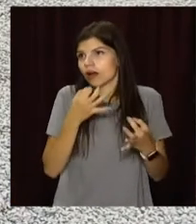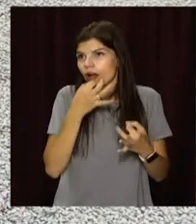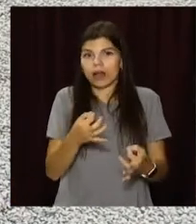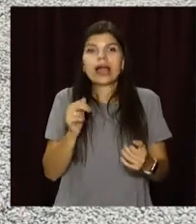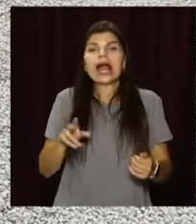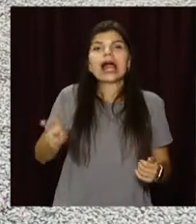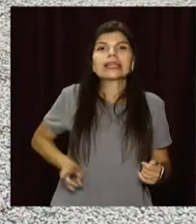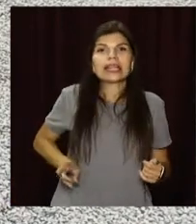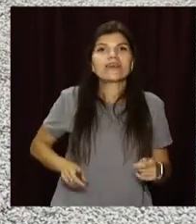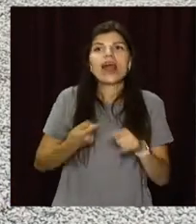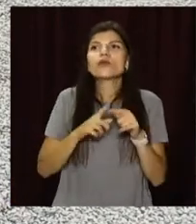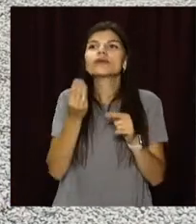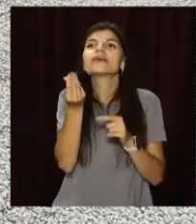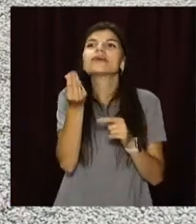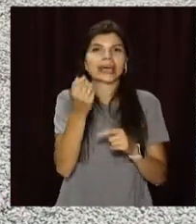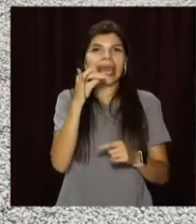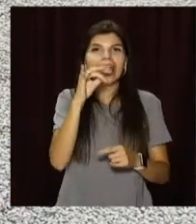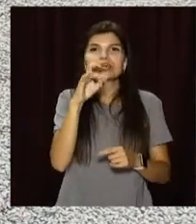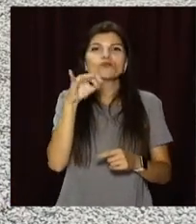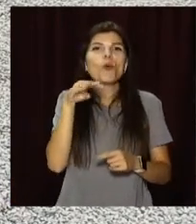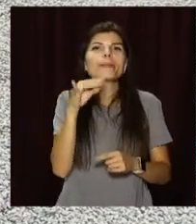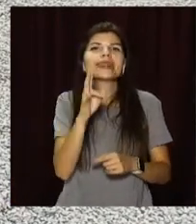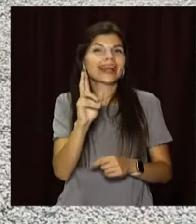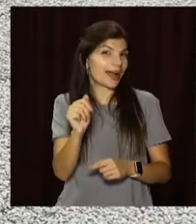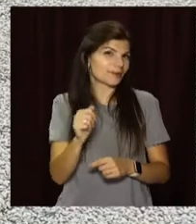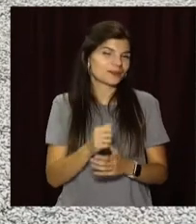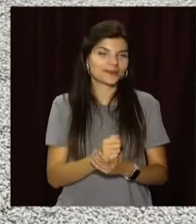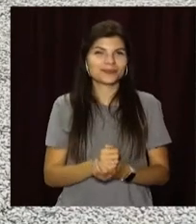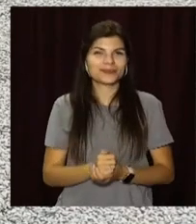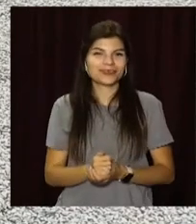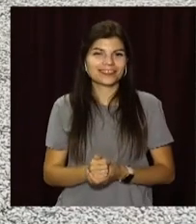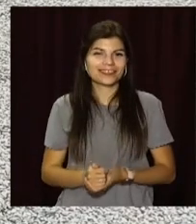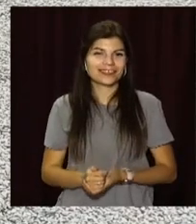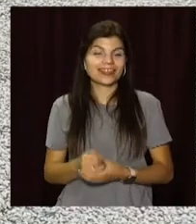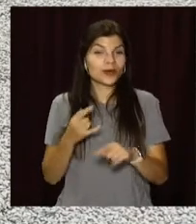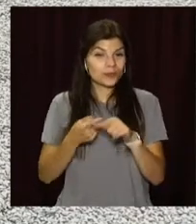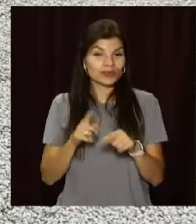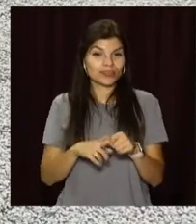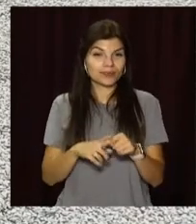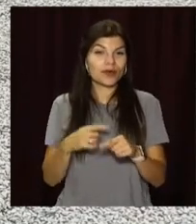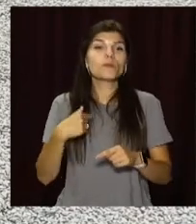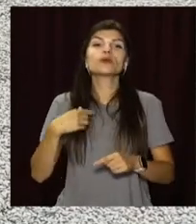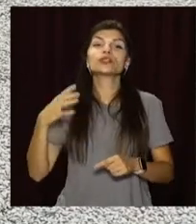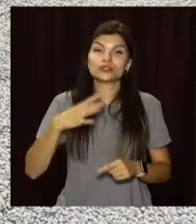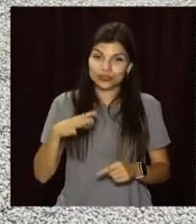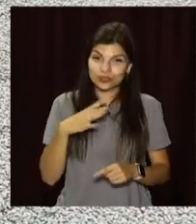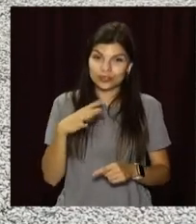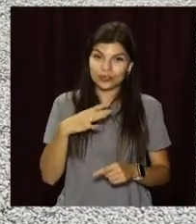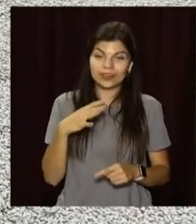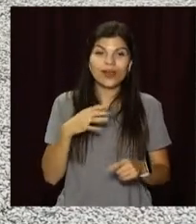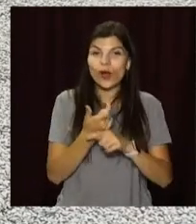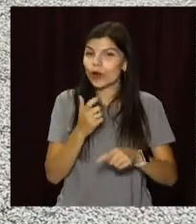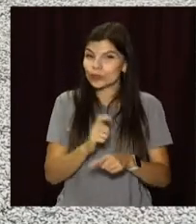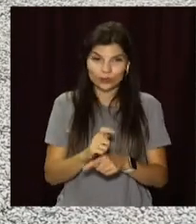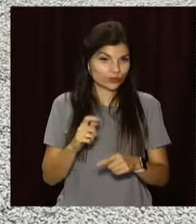сказав директор, це ізюмінка буде. Родзинка на українській мові. Тому ми чекаємо і з